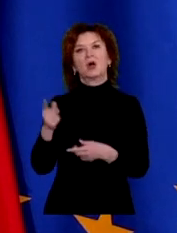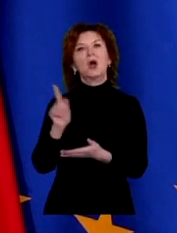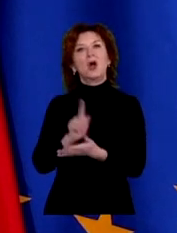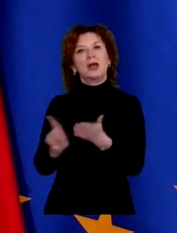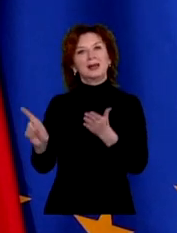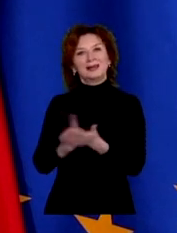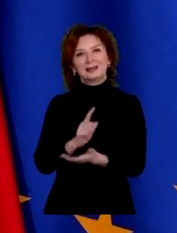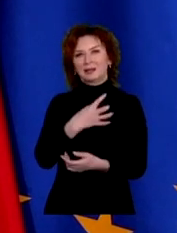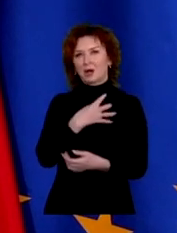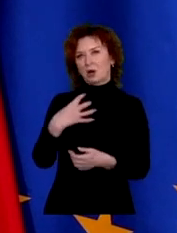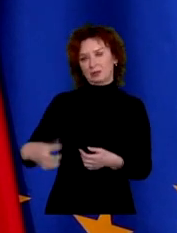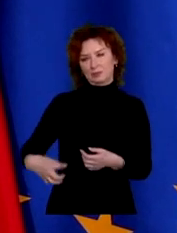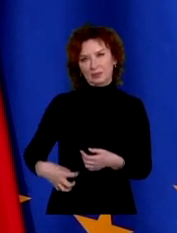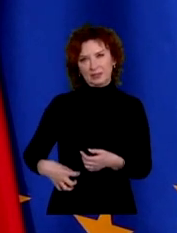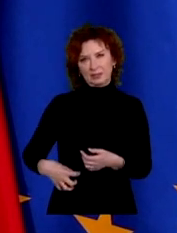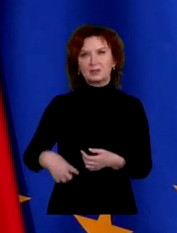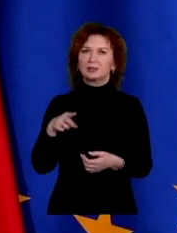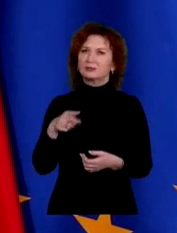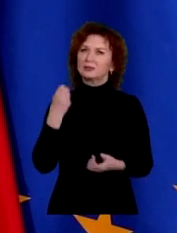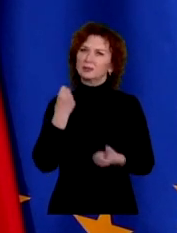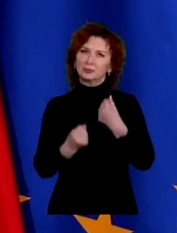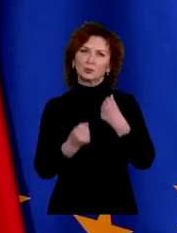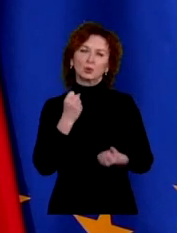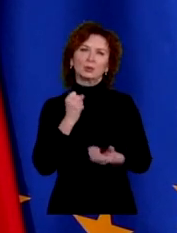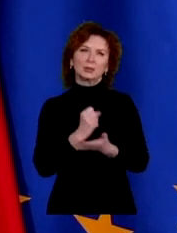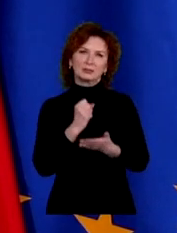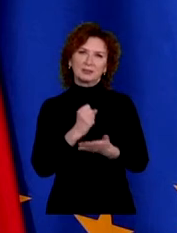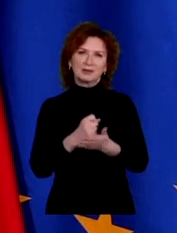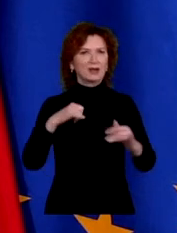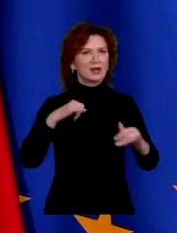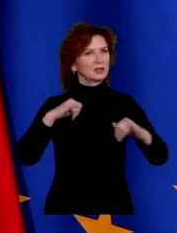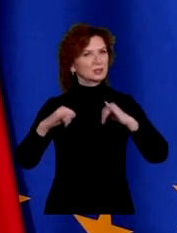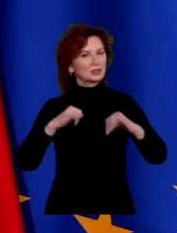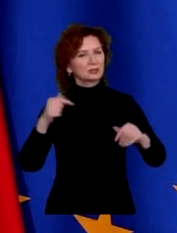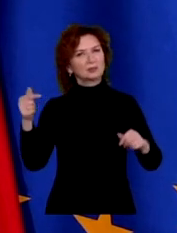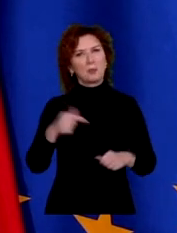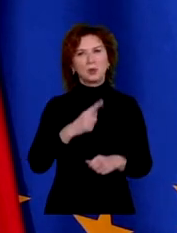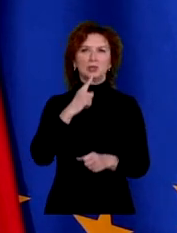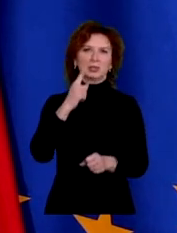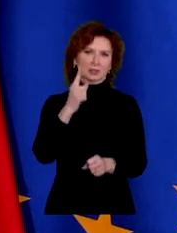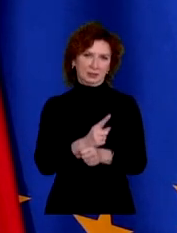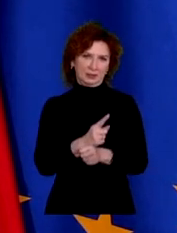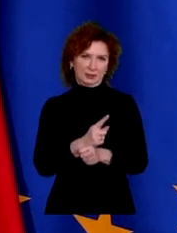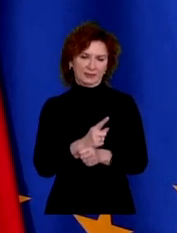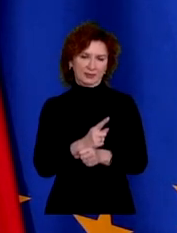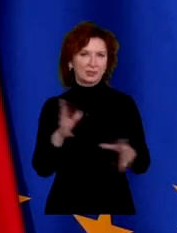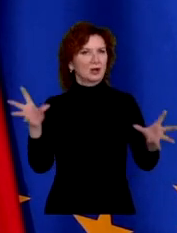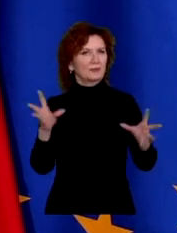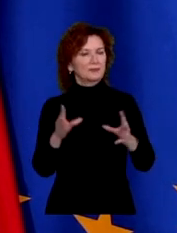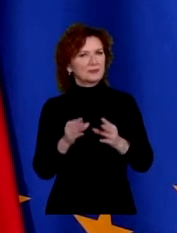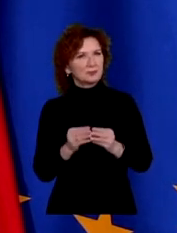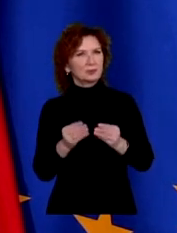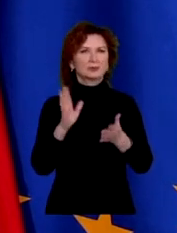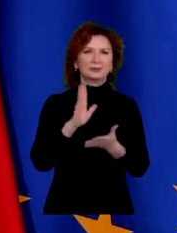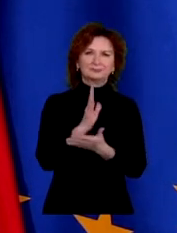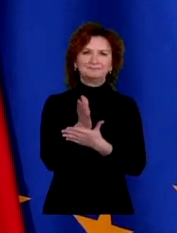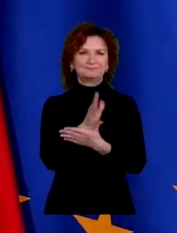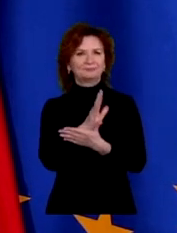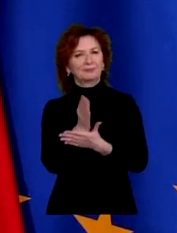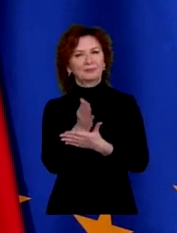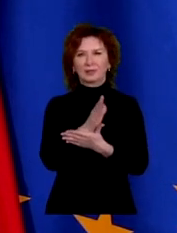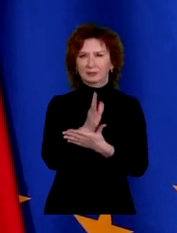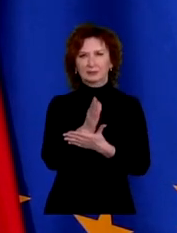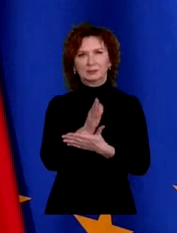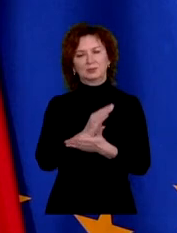gospodarcze. W związku z tym w tym trudnym obszarze porusza się rząd i podejmuje decyzję, wspólnie wypracowując pewnego rodzaju kompromis,